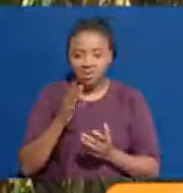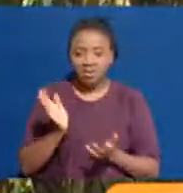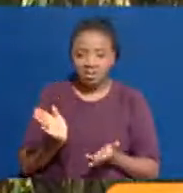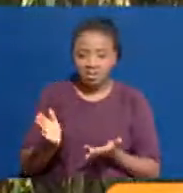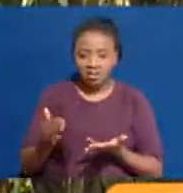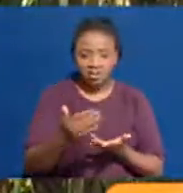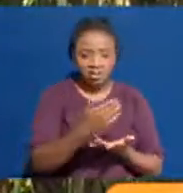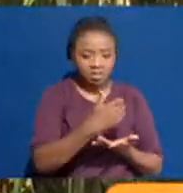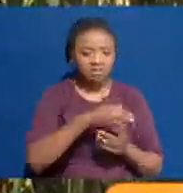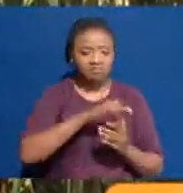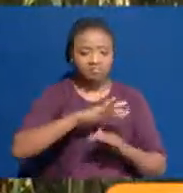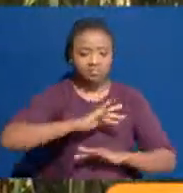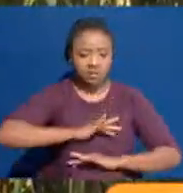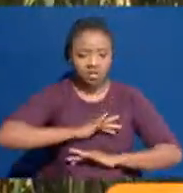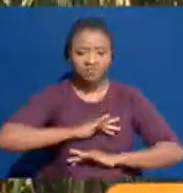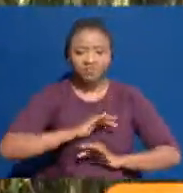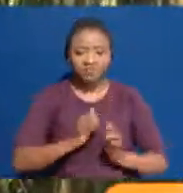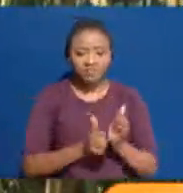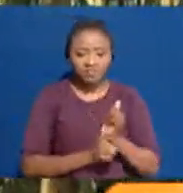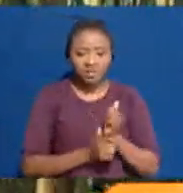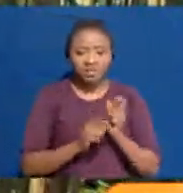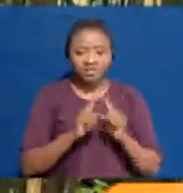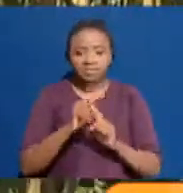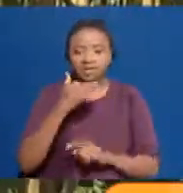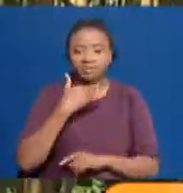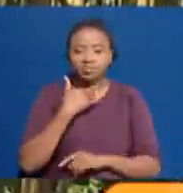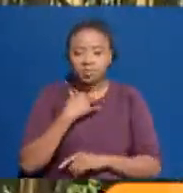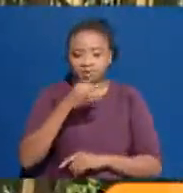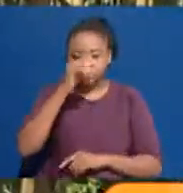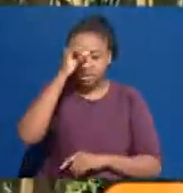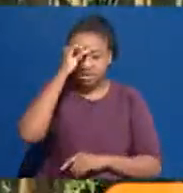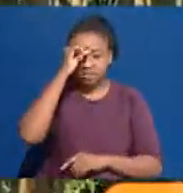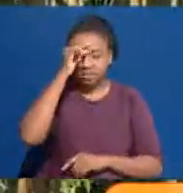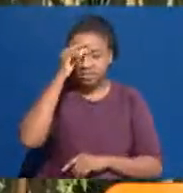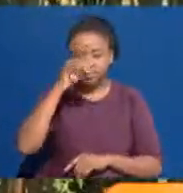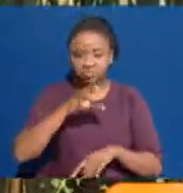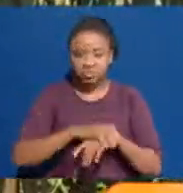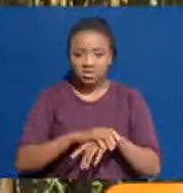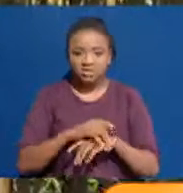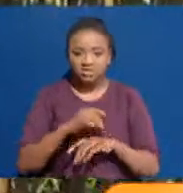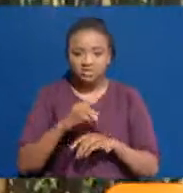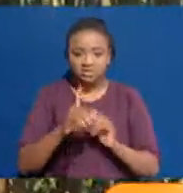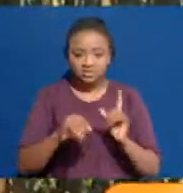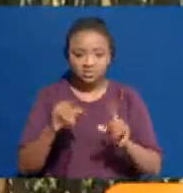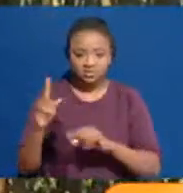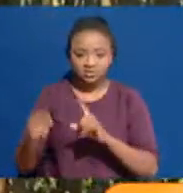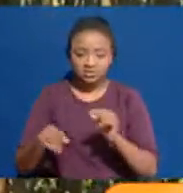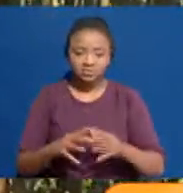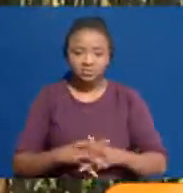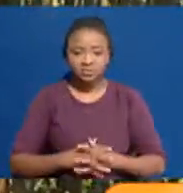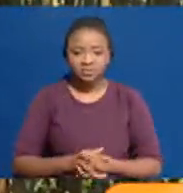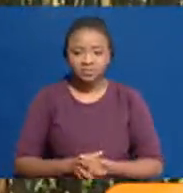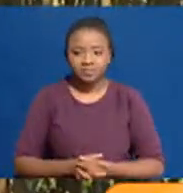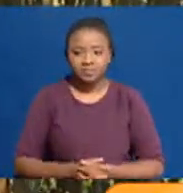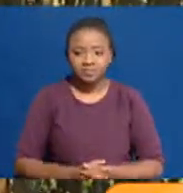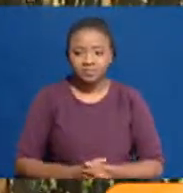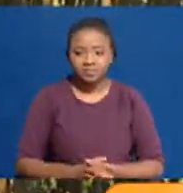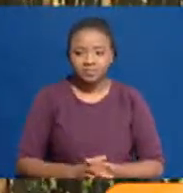wanaitaka serikali kuweka mikakati ya kupata bei nzuri kwa zao lao. Collins